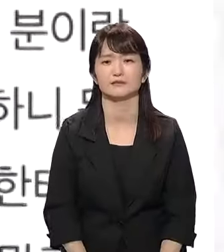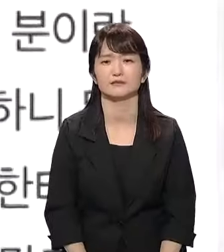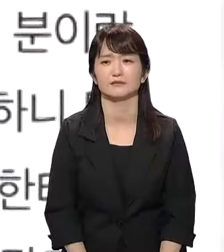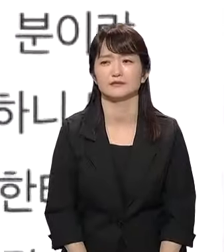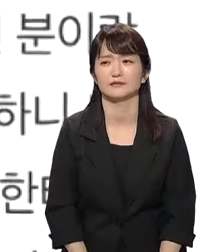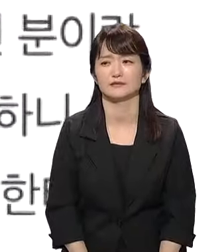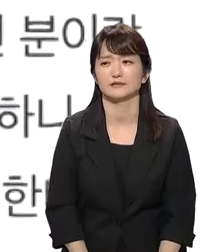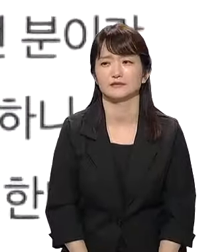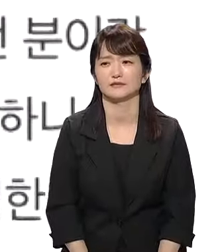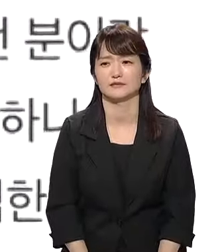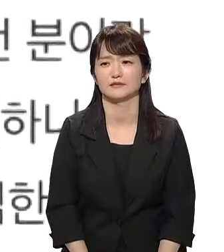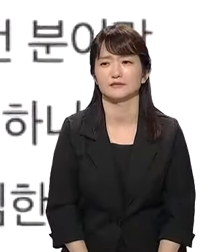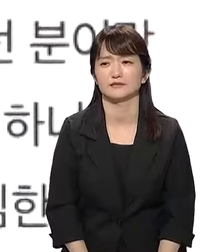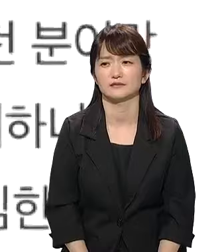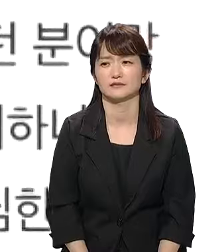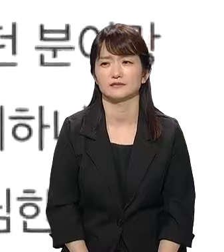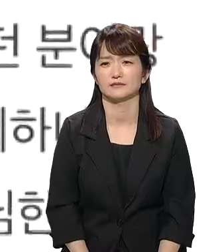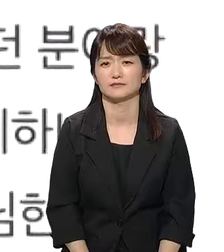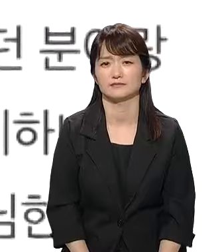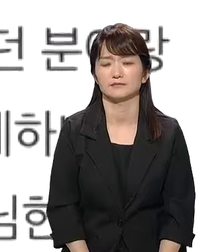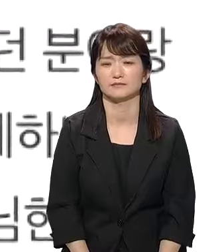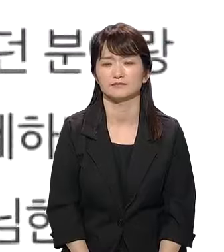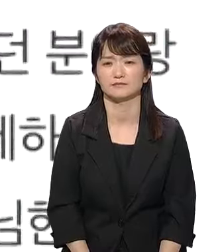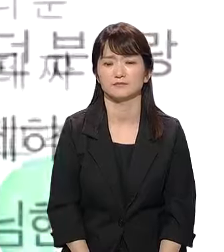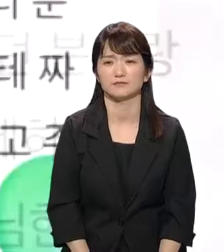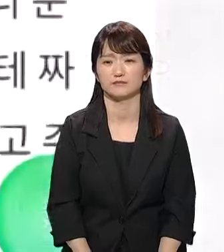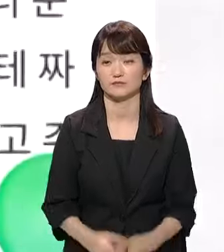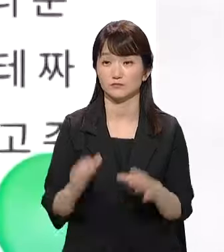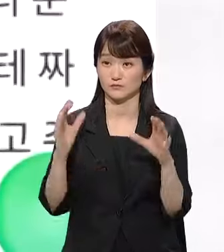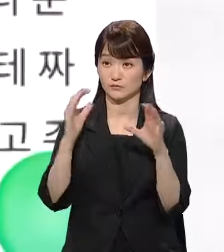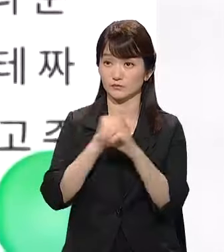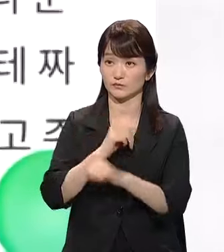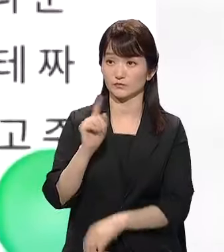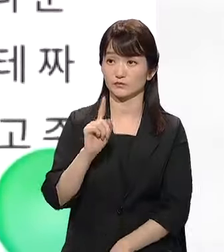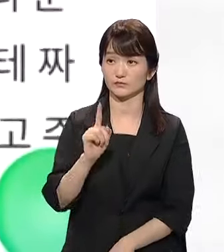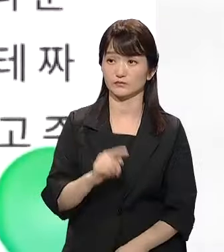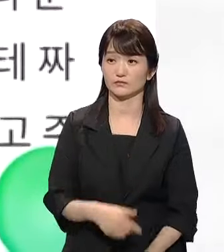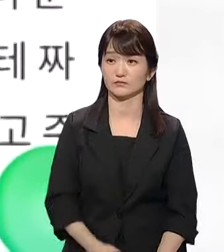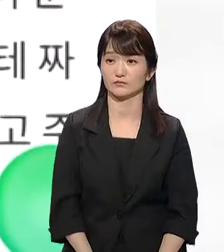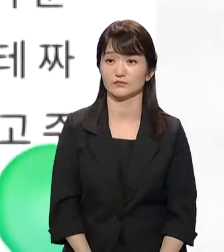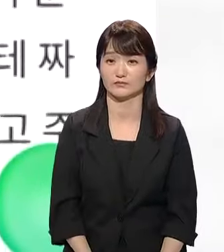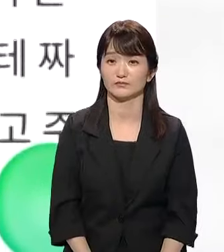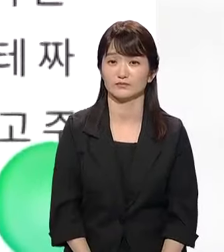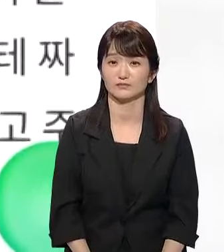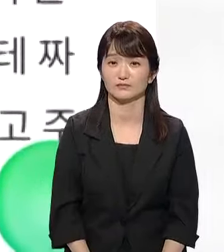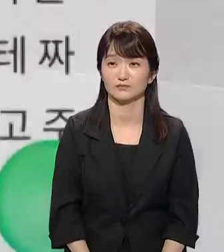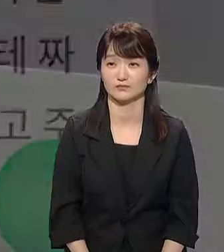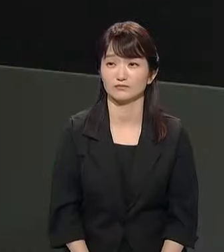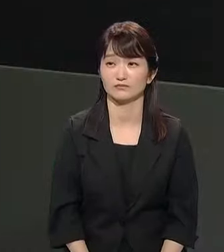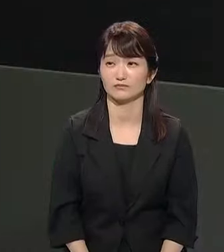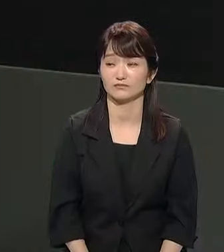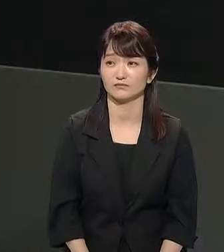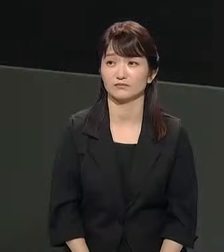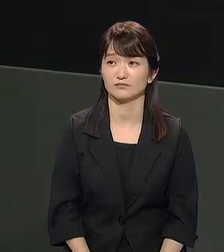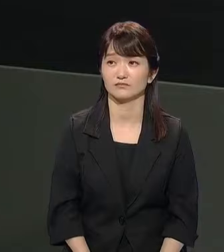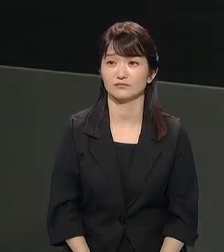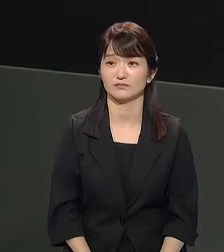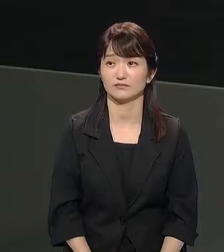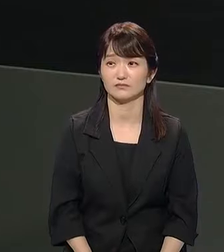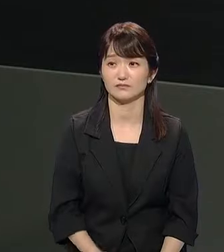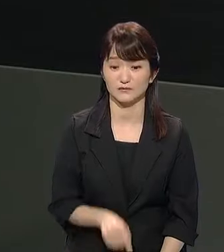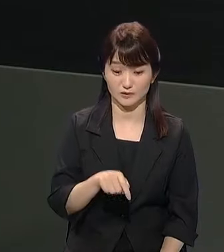자 박효수 님네 어 그러니까 이제 정리를 하면네 거기 여기 자기가 가져가야